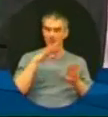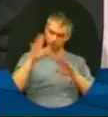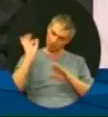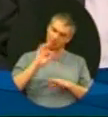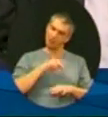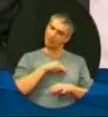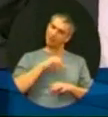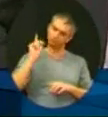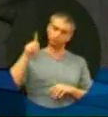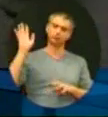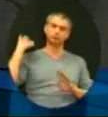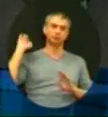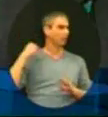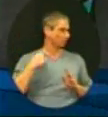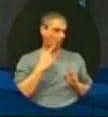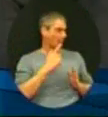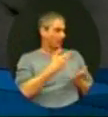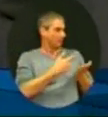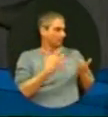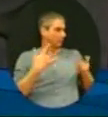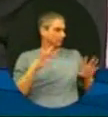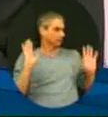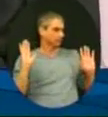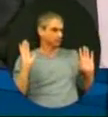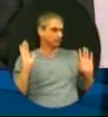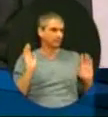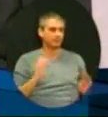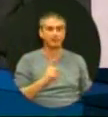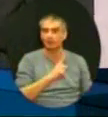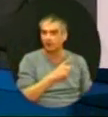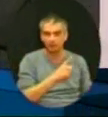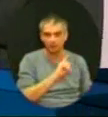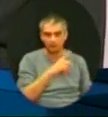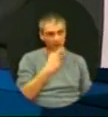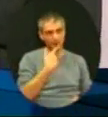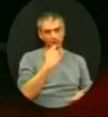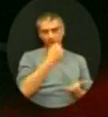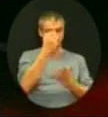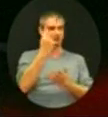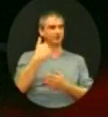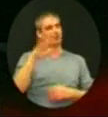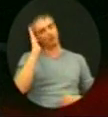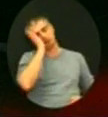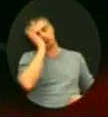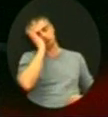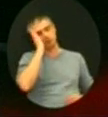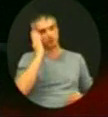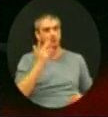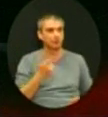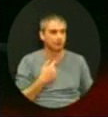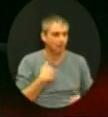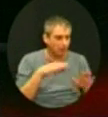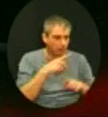הממשלה מאחריות. נכון, אני לא פותר את הממשלה. הם לא העבירו כסף והלכו לנמנם שנת